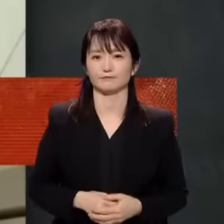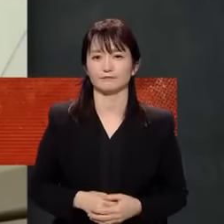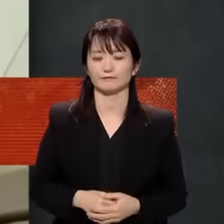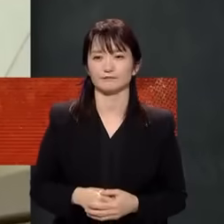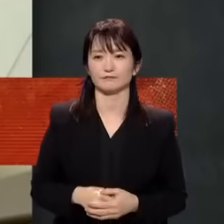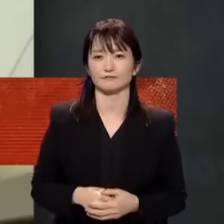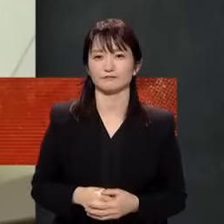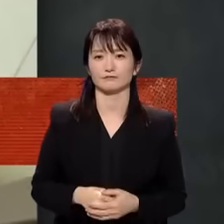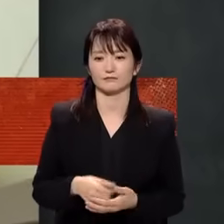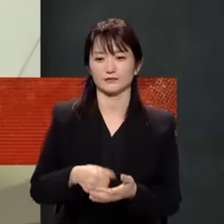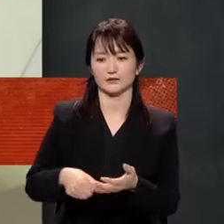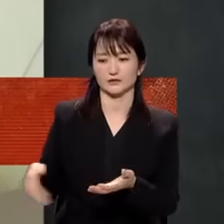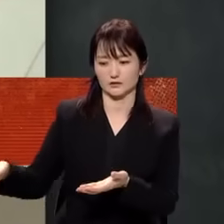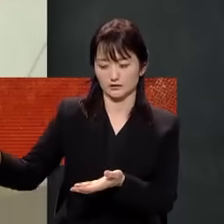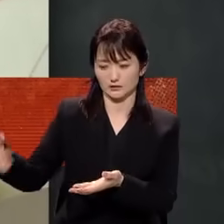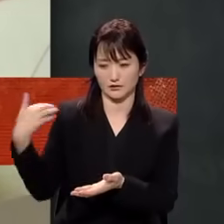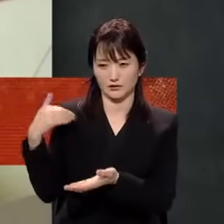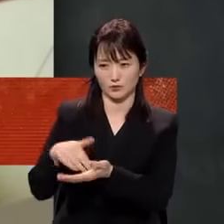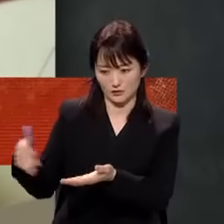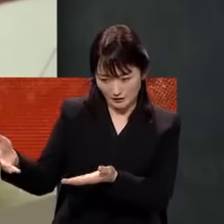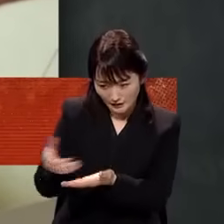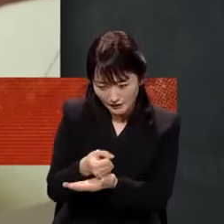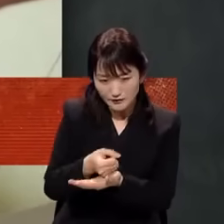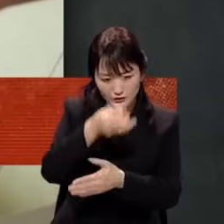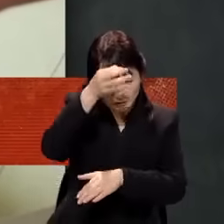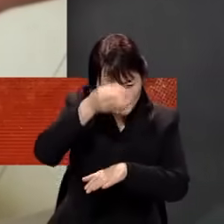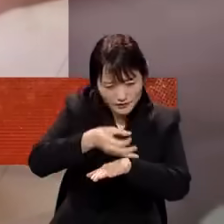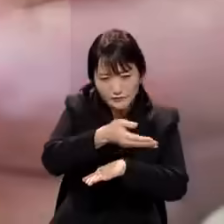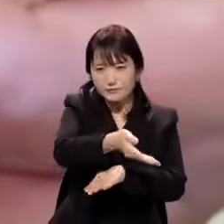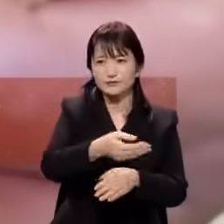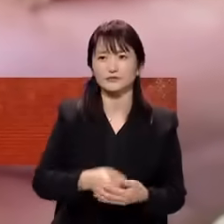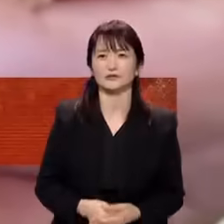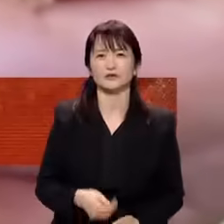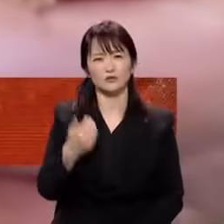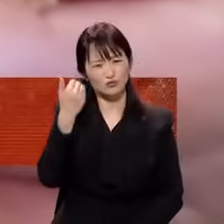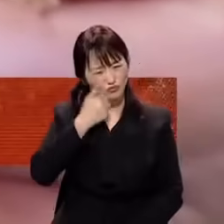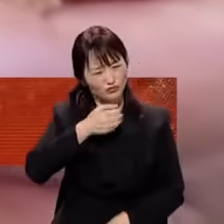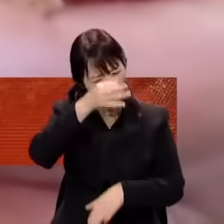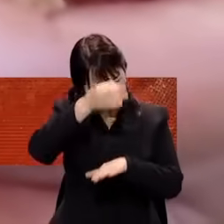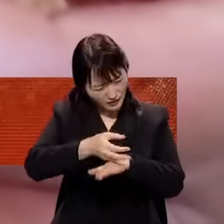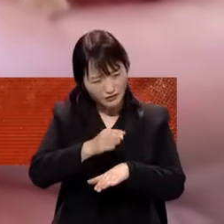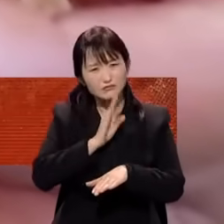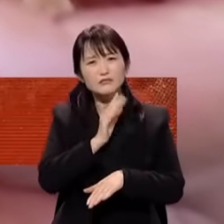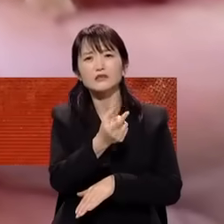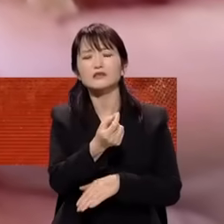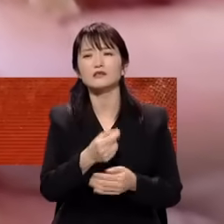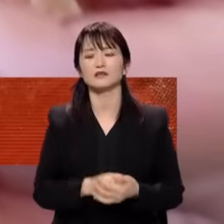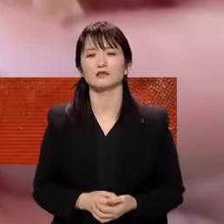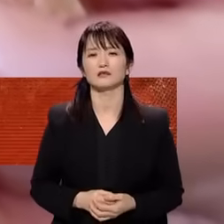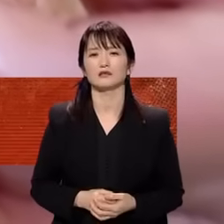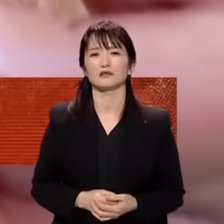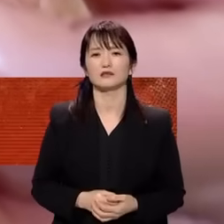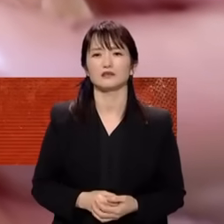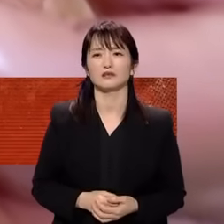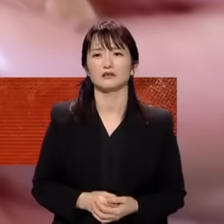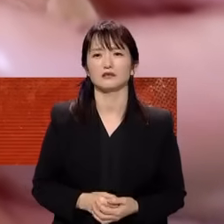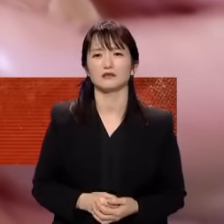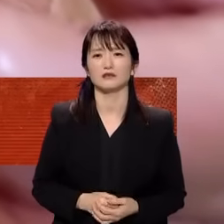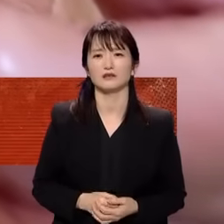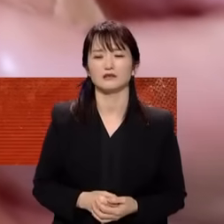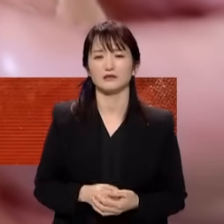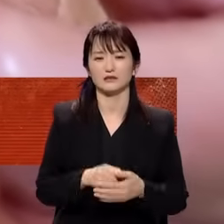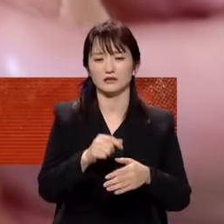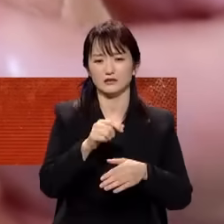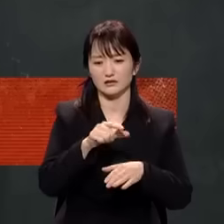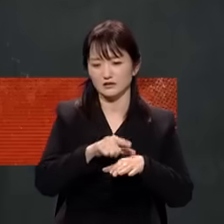제품을 회수해서 가고 사과를 했다고 합니다. 좀 보면 누구나 사과하는 정상 아니겠어요? 이제 뒤늦게 이제 지점 측에서 사과를 하긴